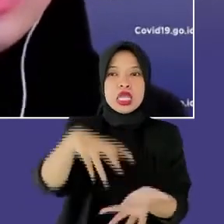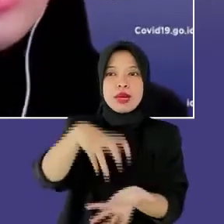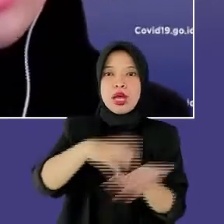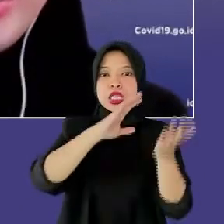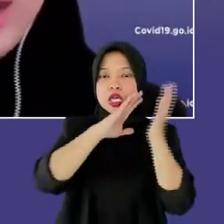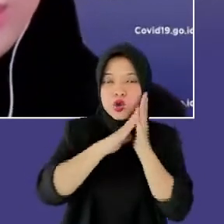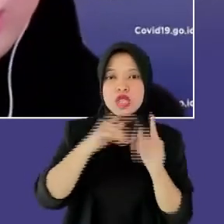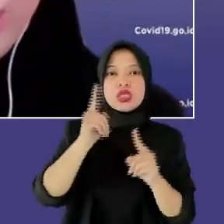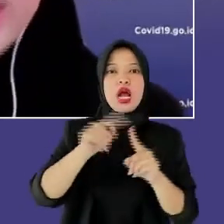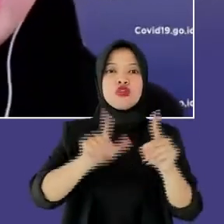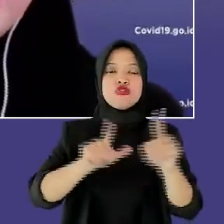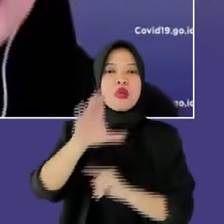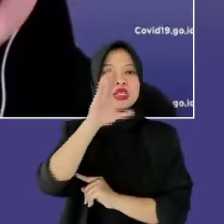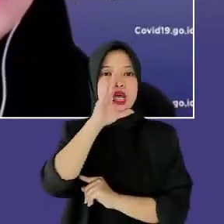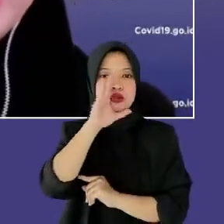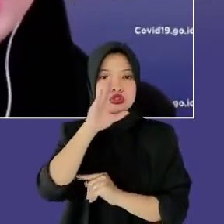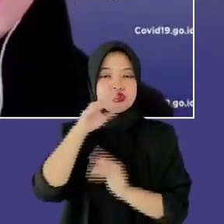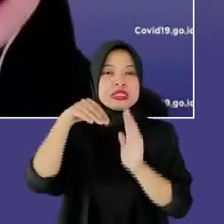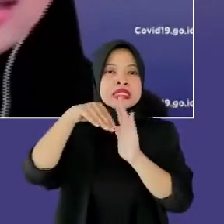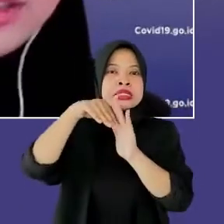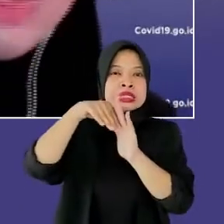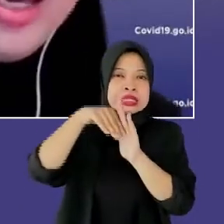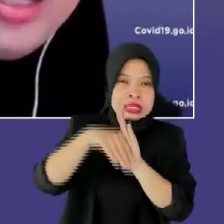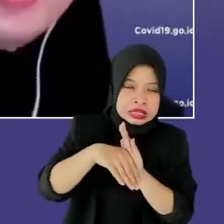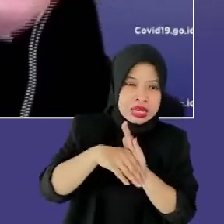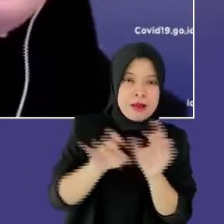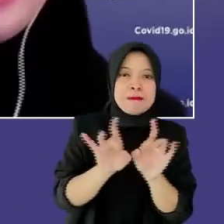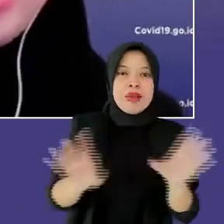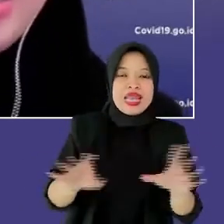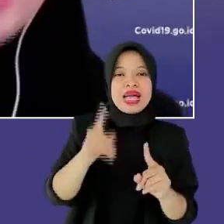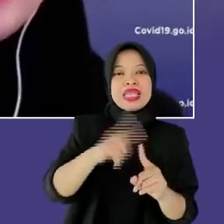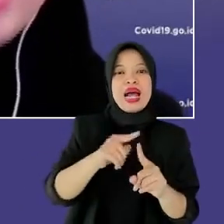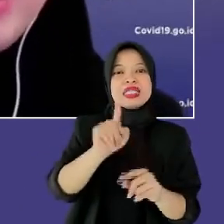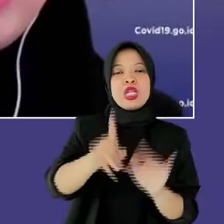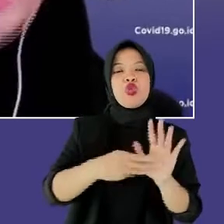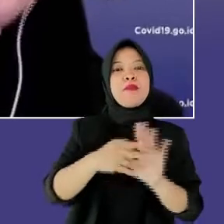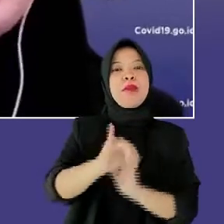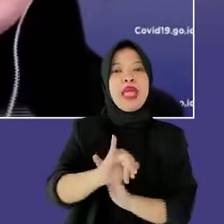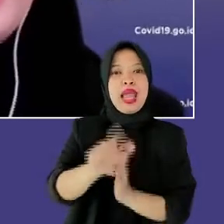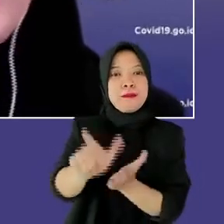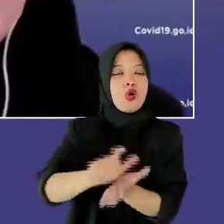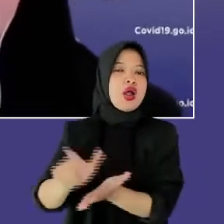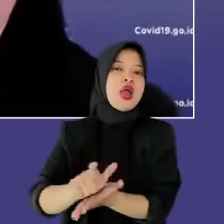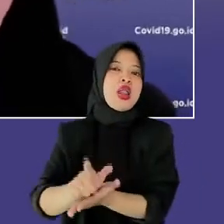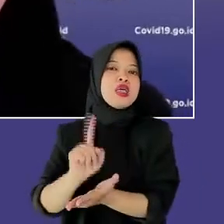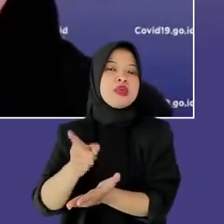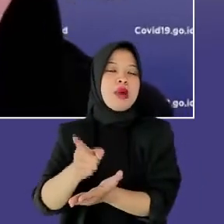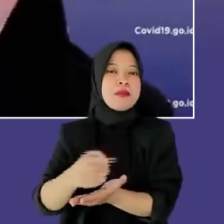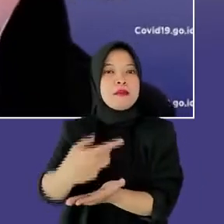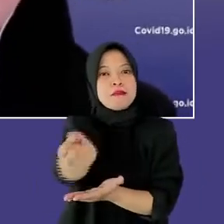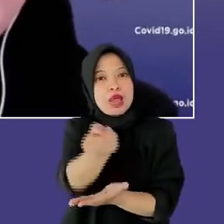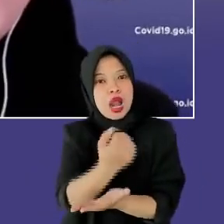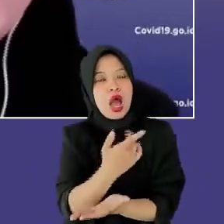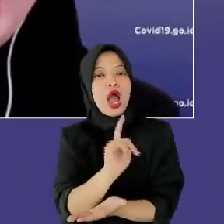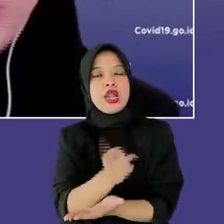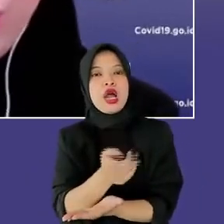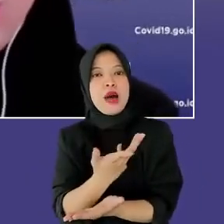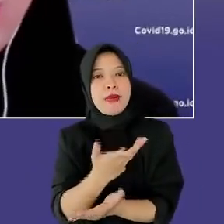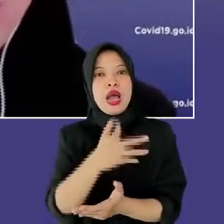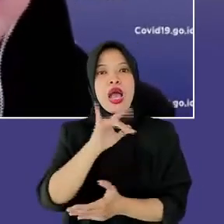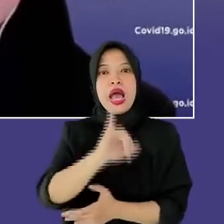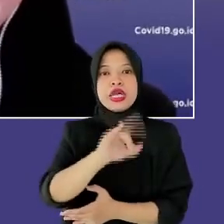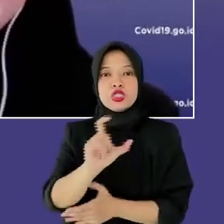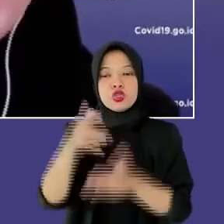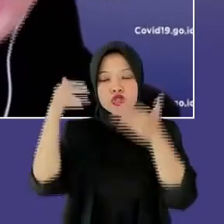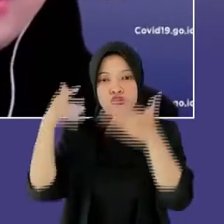tempat tidur di tanggal 17 Agustus lebih rendah dibandingkan tanggal 1 Mei. Karena sebelumnya sudah ada yang dikonversi menjadi